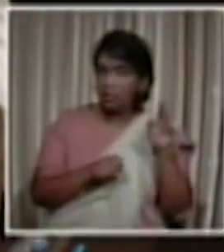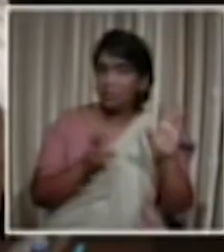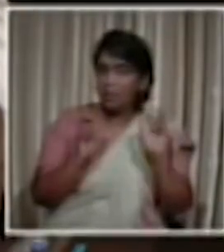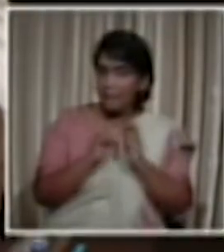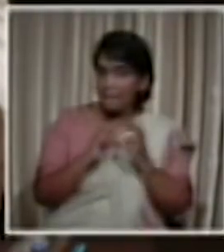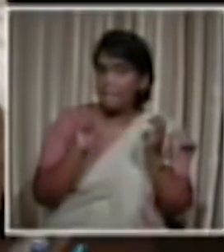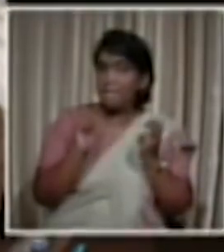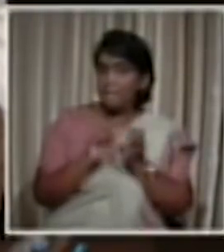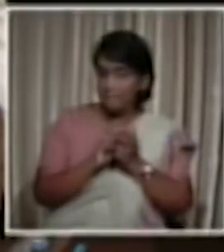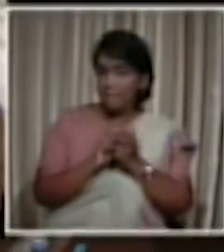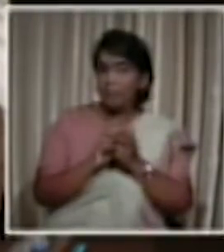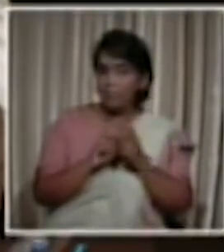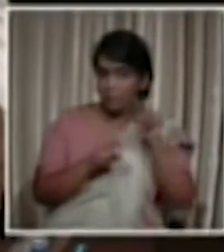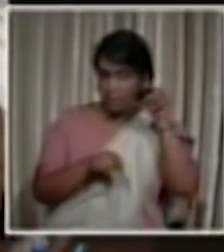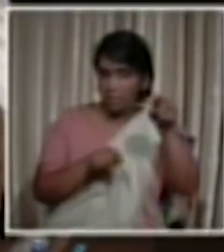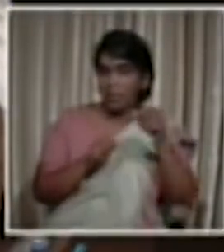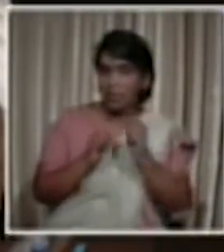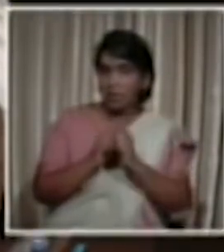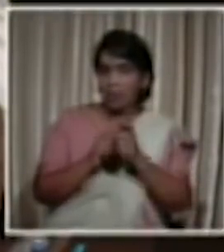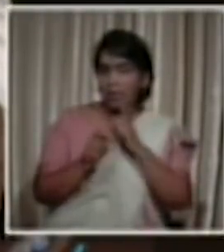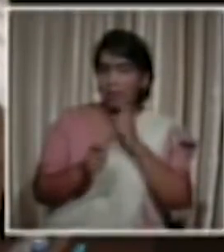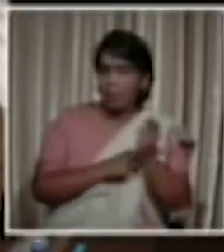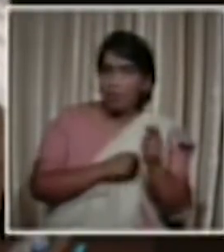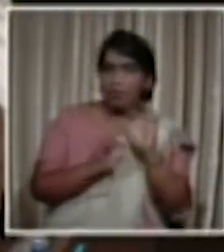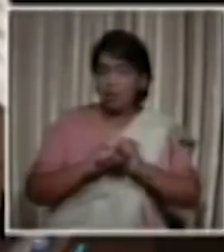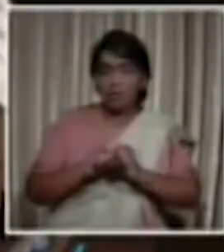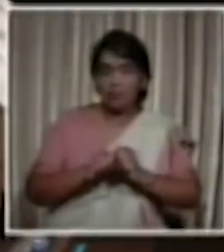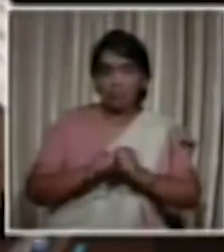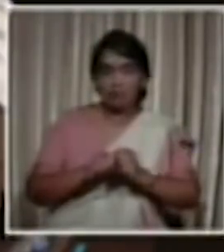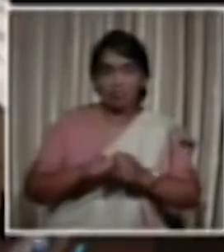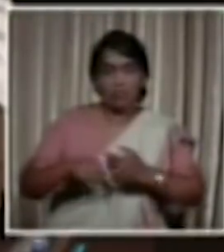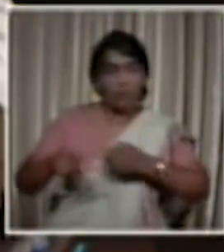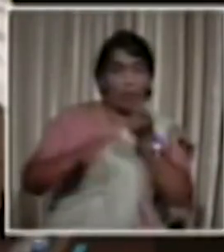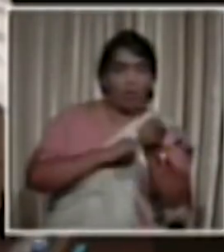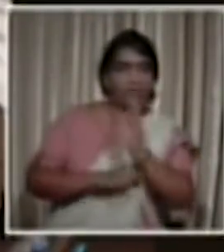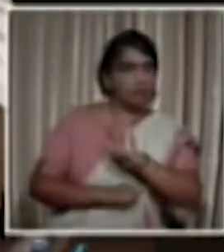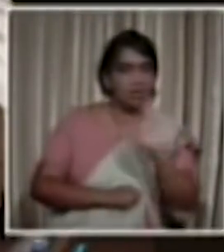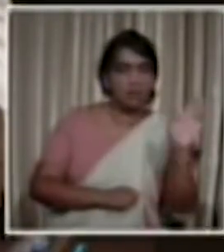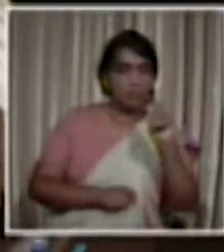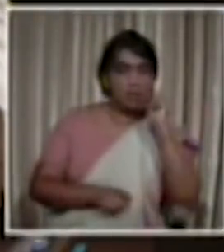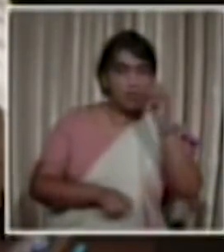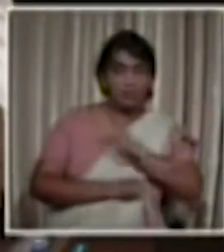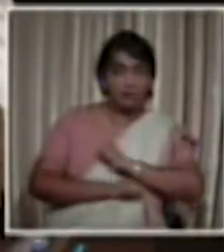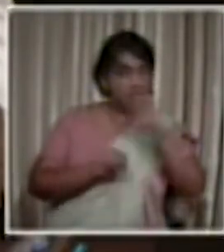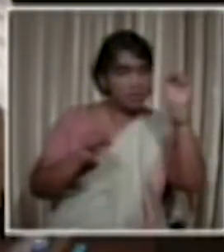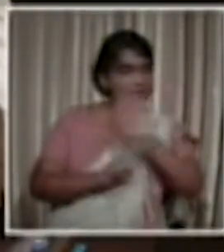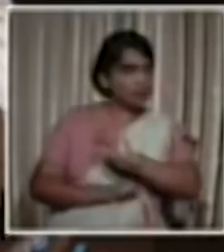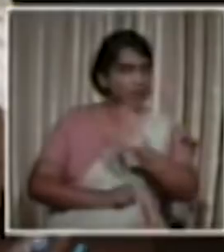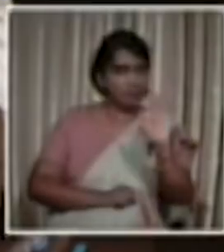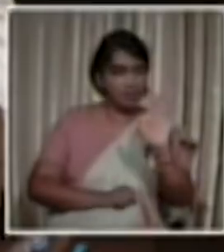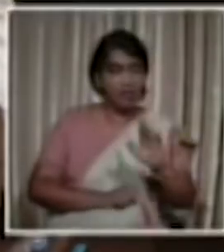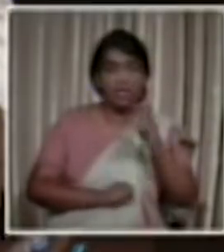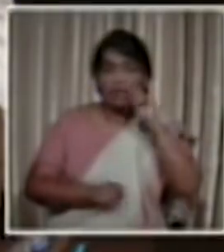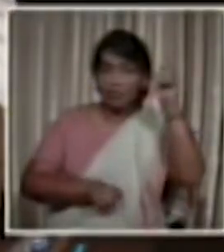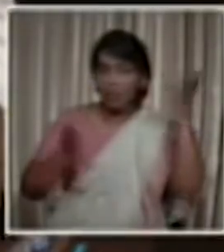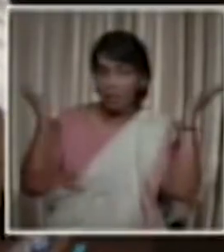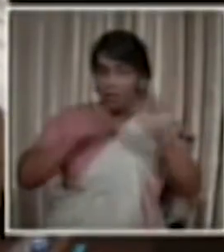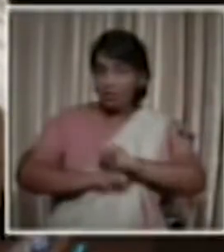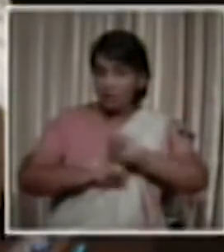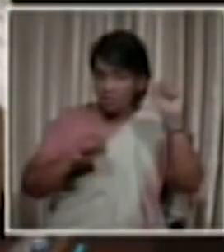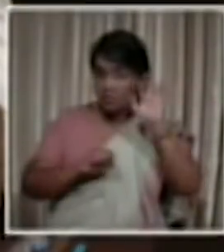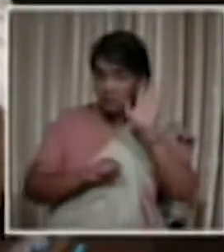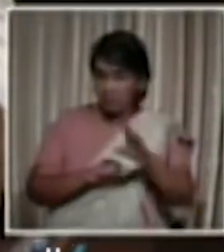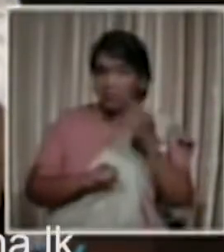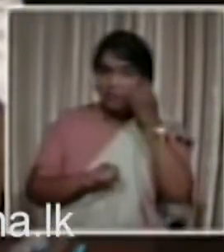හානිකර සිදුවීම් සිදු කරන්නට ප්‍රහාර එල්ල කරන්නට සූදානම් තිබුණා ජන අරගලයට අත තියන්නේ නැපා ජන අරගලයට අත